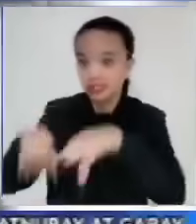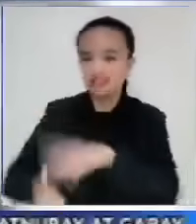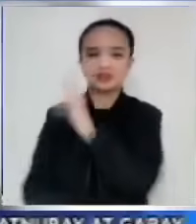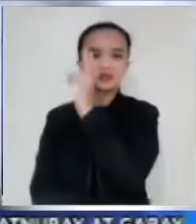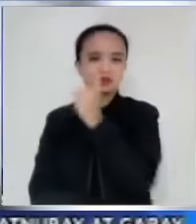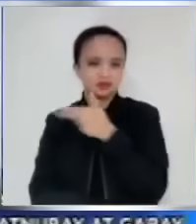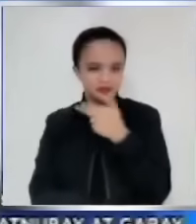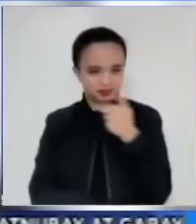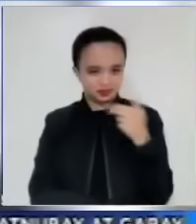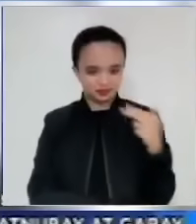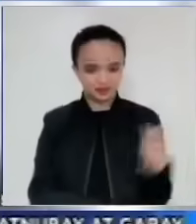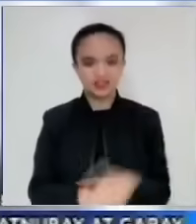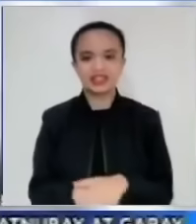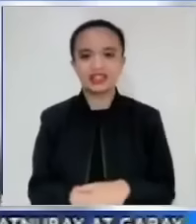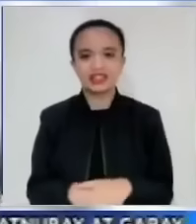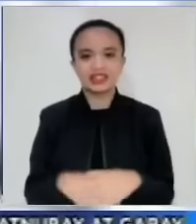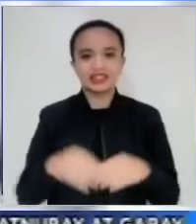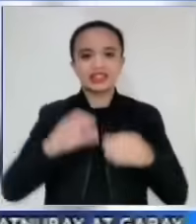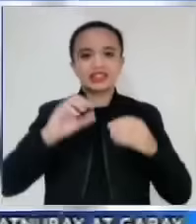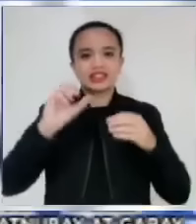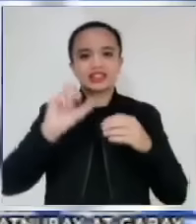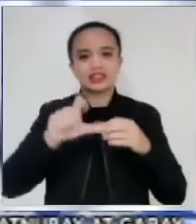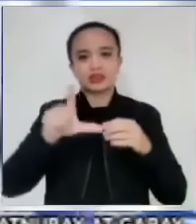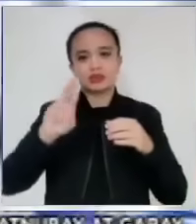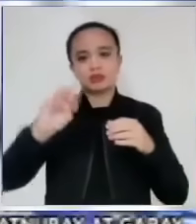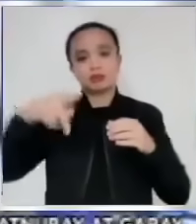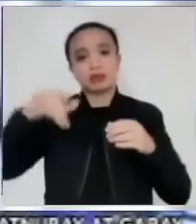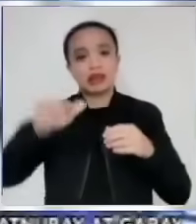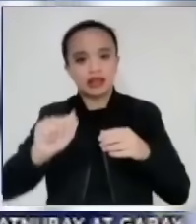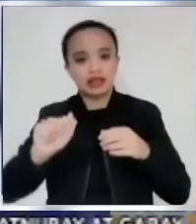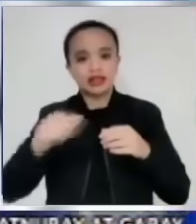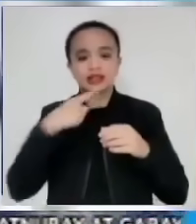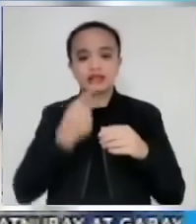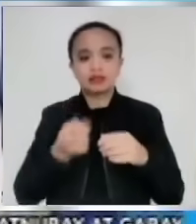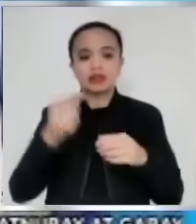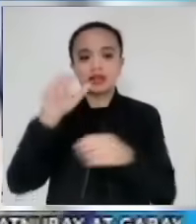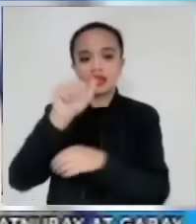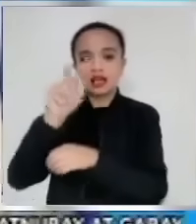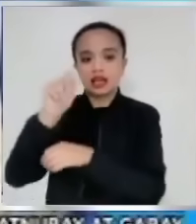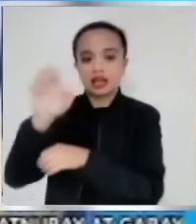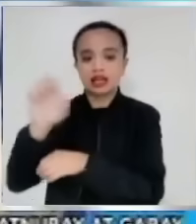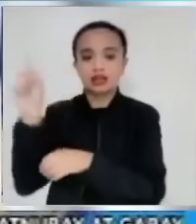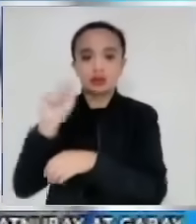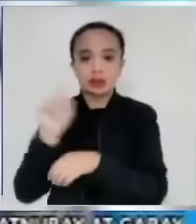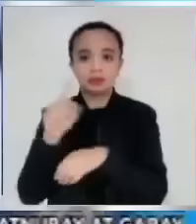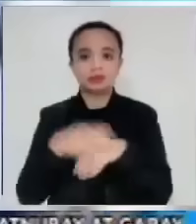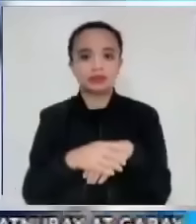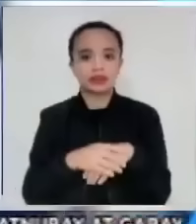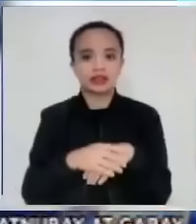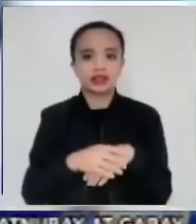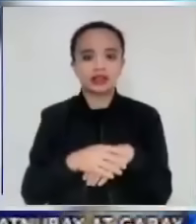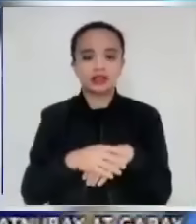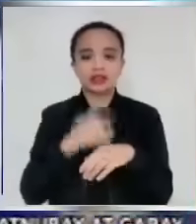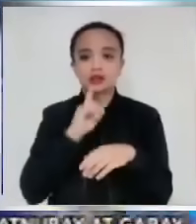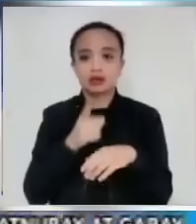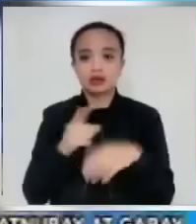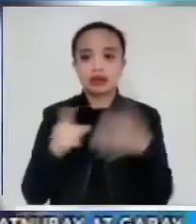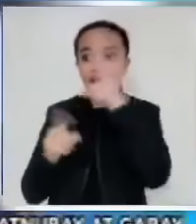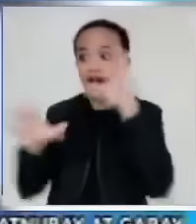Sa programang It's Showtime, tinuloy ni na Ann at Vice ang okrayan. Kailan wala siyang nahanap na outfit, nahanap niya lumpia.